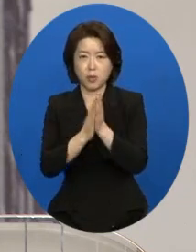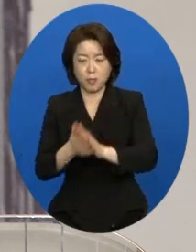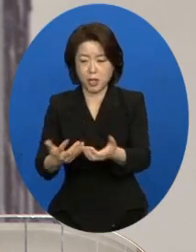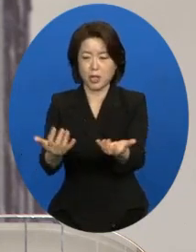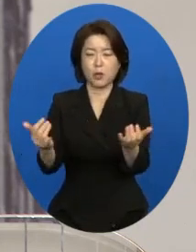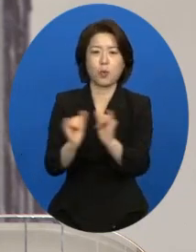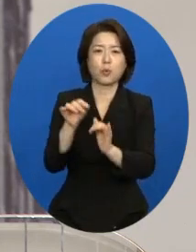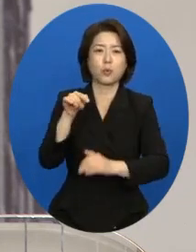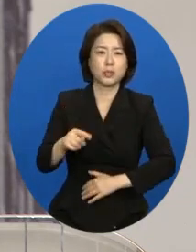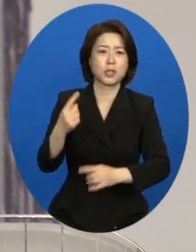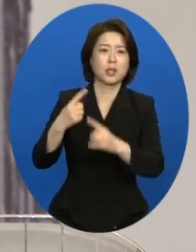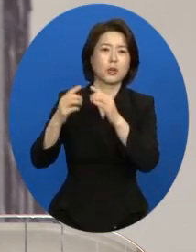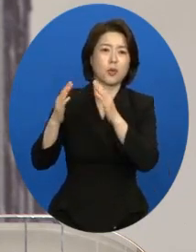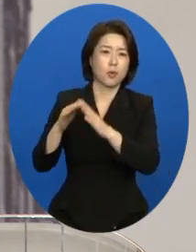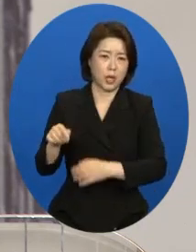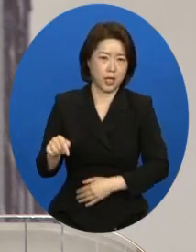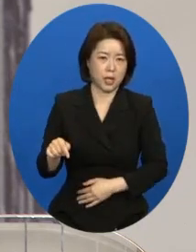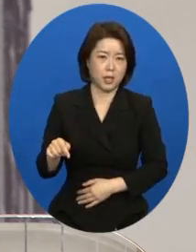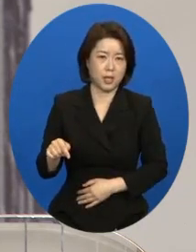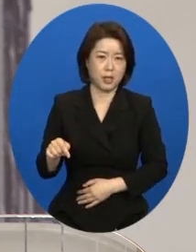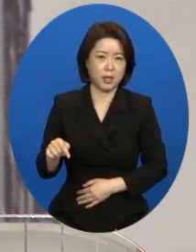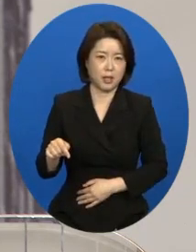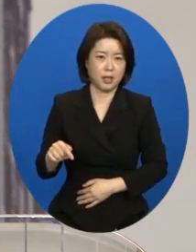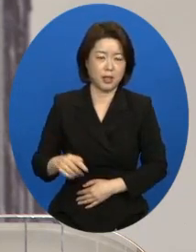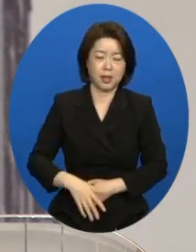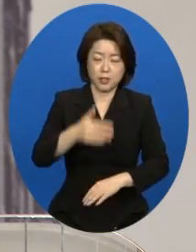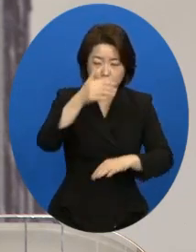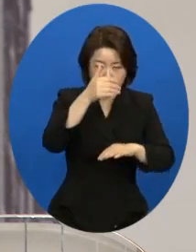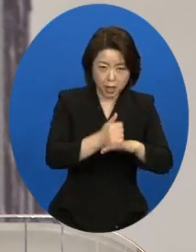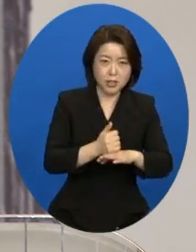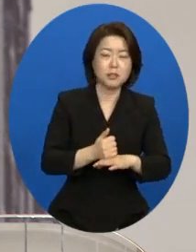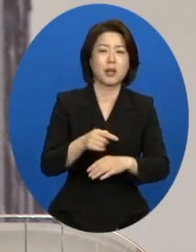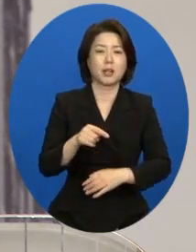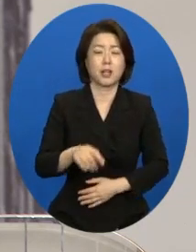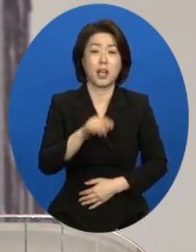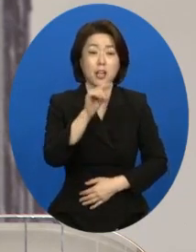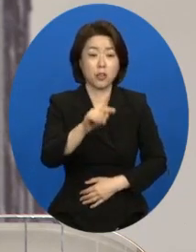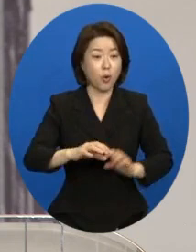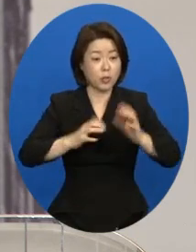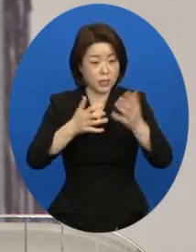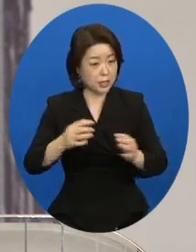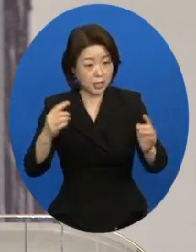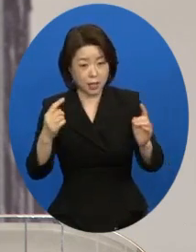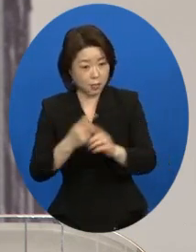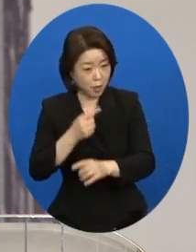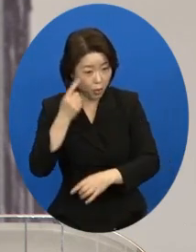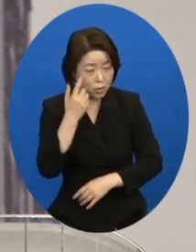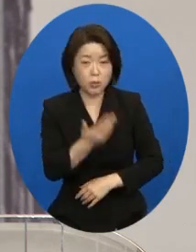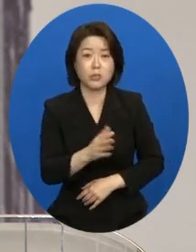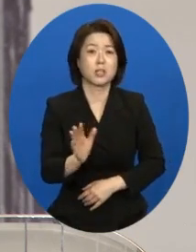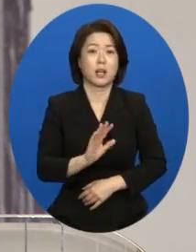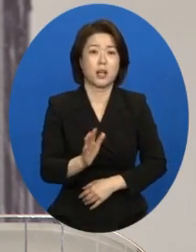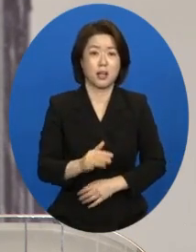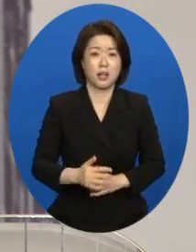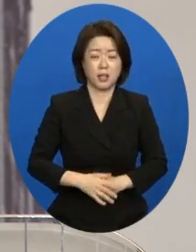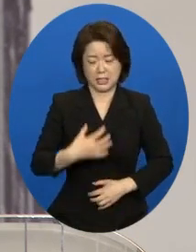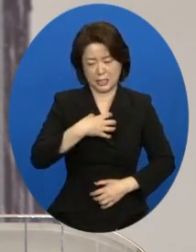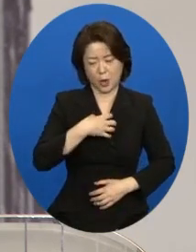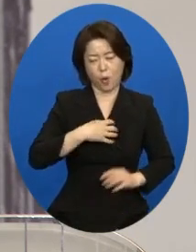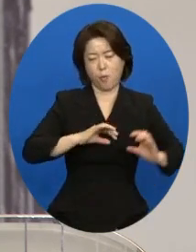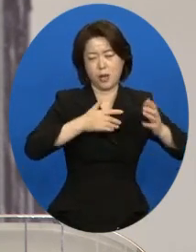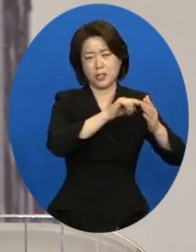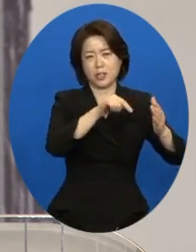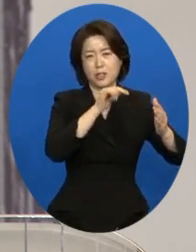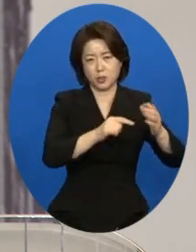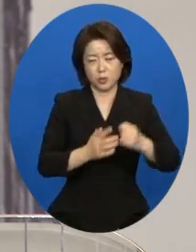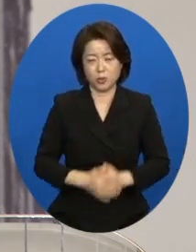바로 교회인 거예요. 그래서 주님은 마지막에 우리에게 너 세상을 바꿨냐라고 묻지 않으실 거예요. 이 험악한 세상